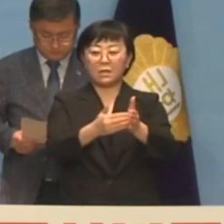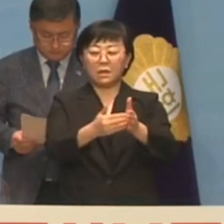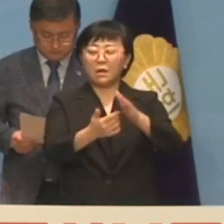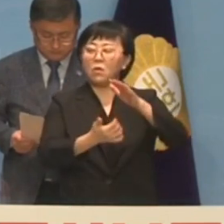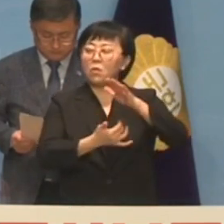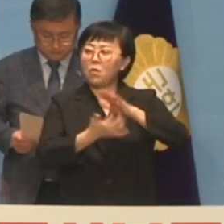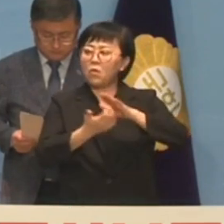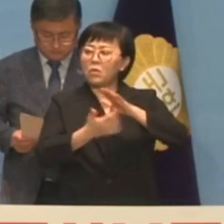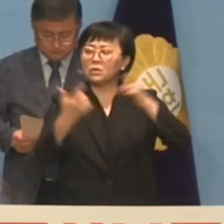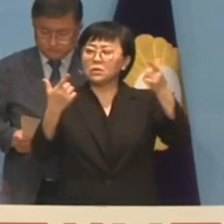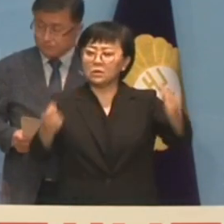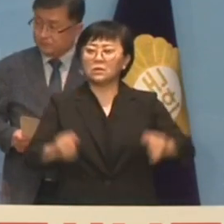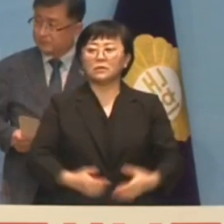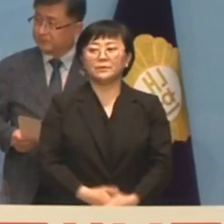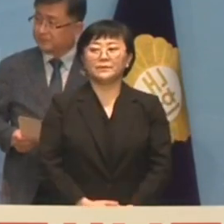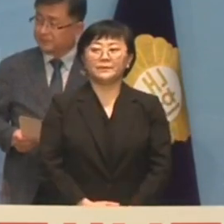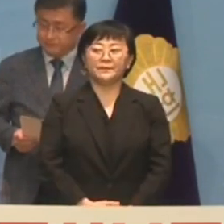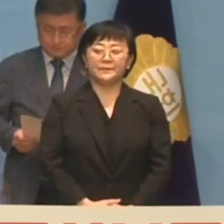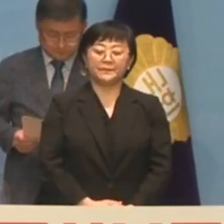꼼수에 다름 아니다.